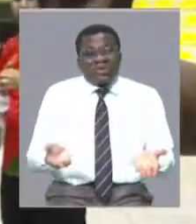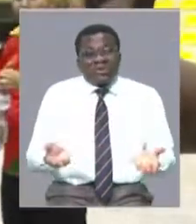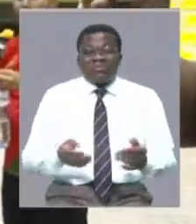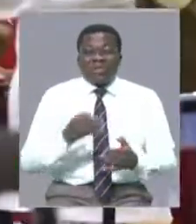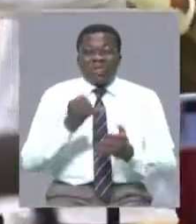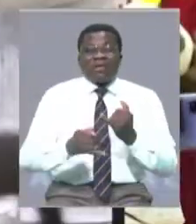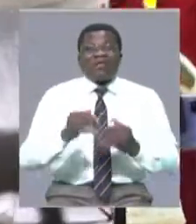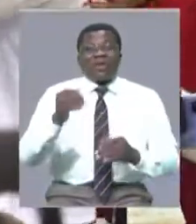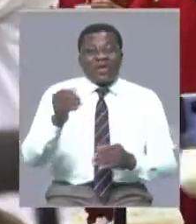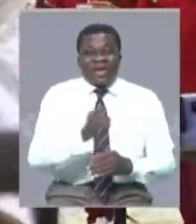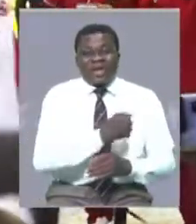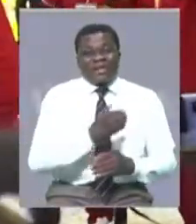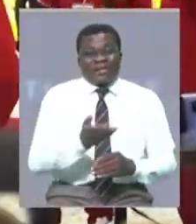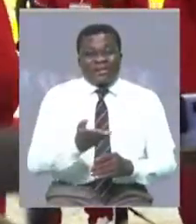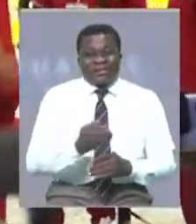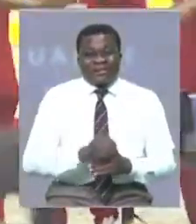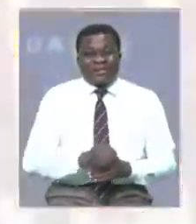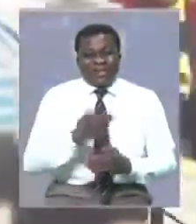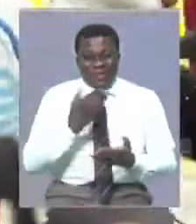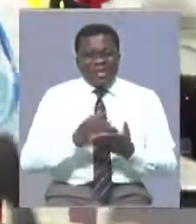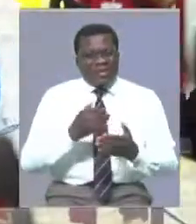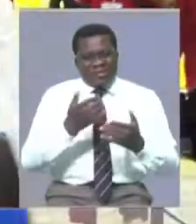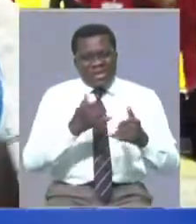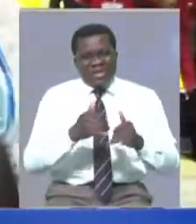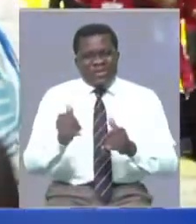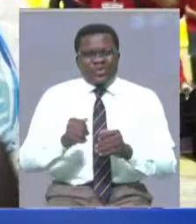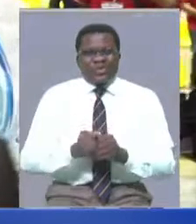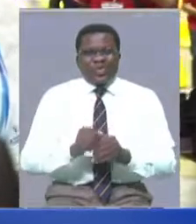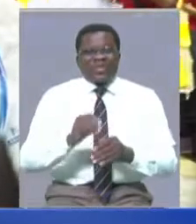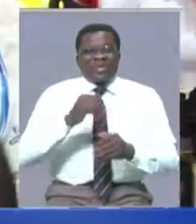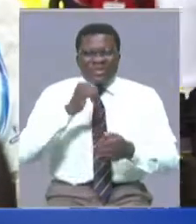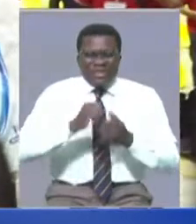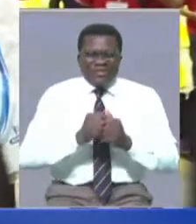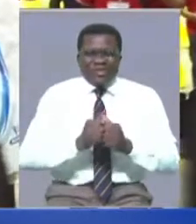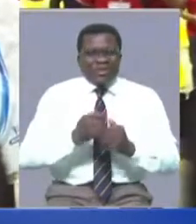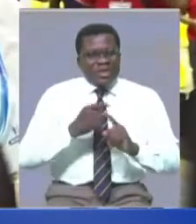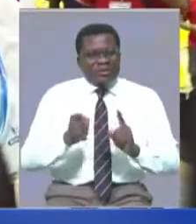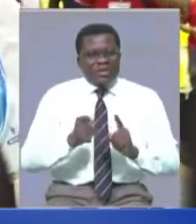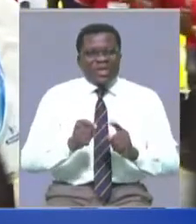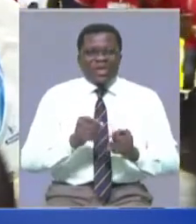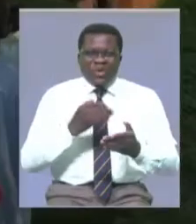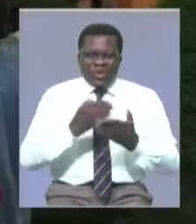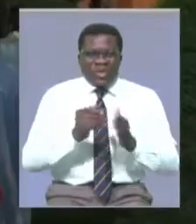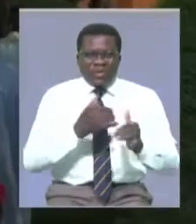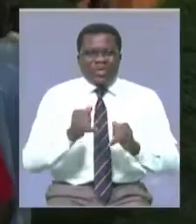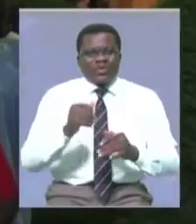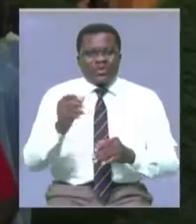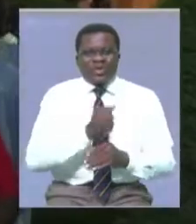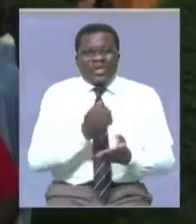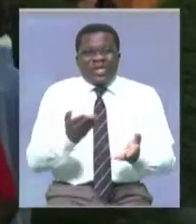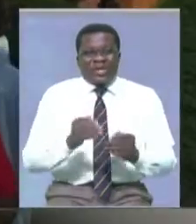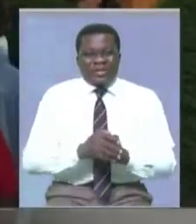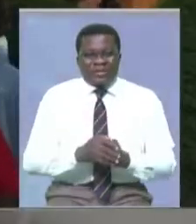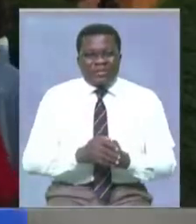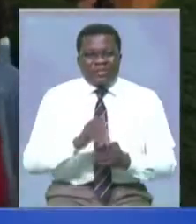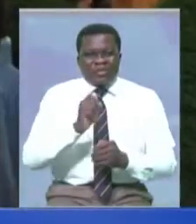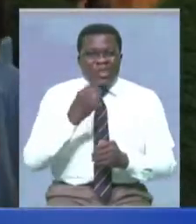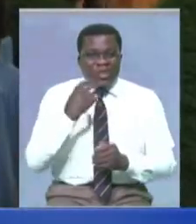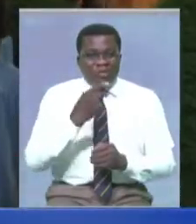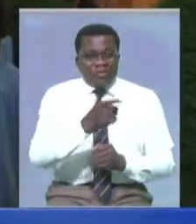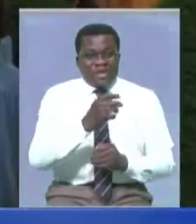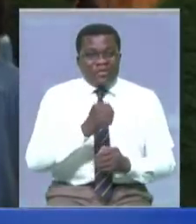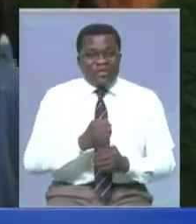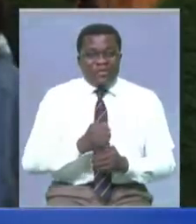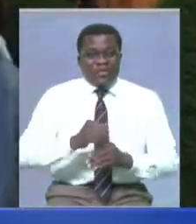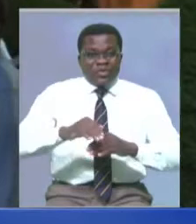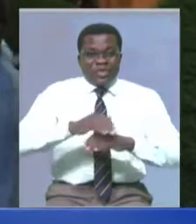enfin on a gagné. On a bien joué, il y a un peu de difficulté, mais on a très bien joué, on a gagné. Avec le recul, on était vraiment